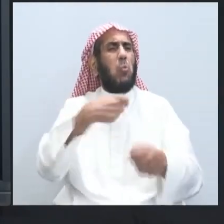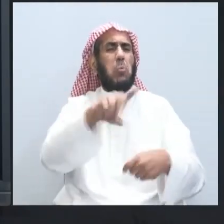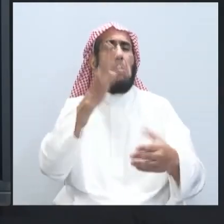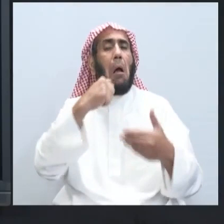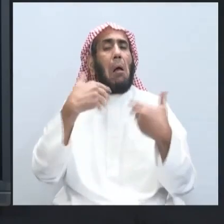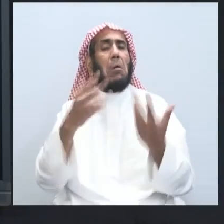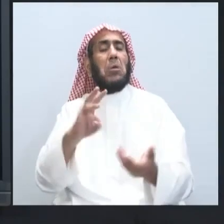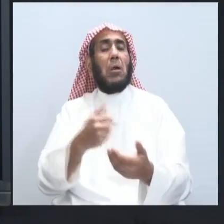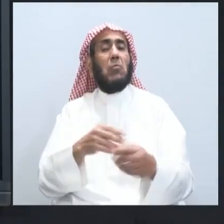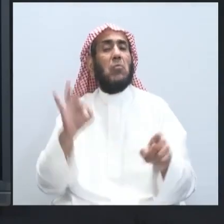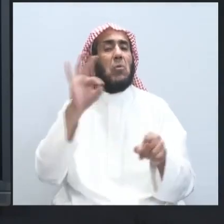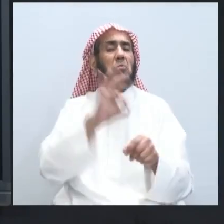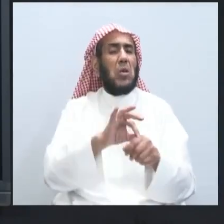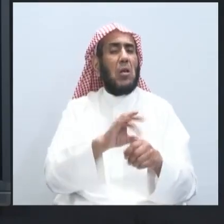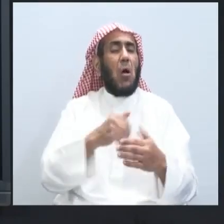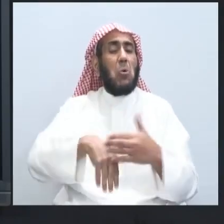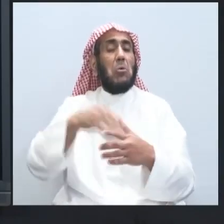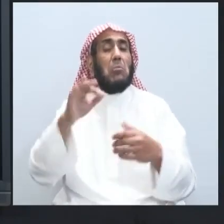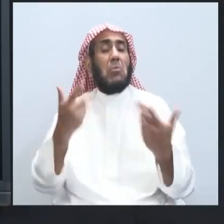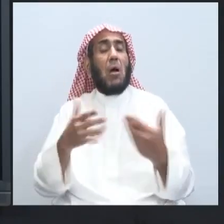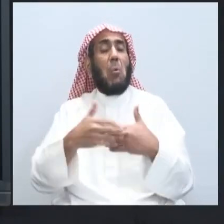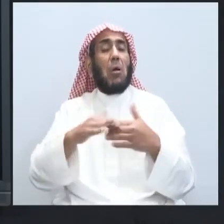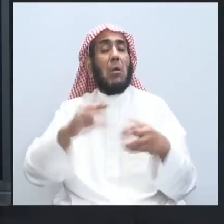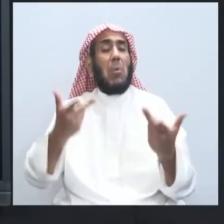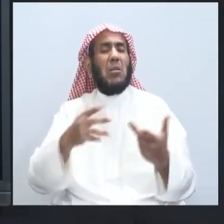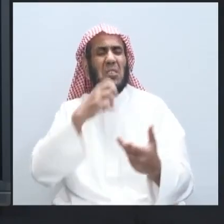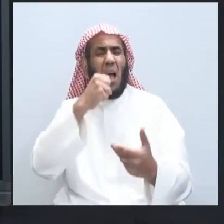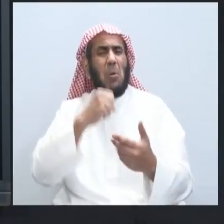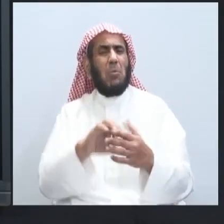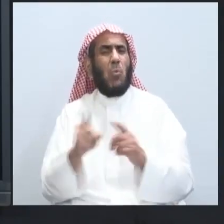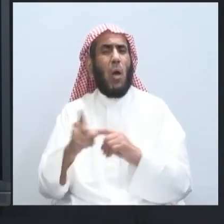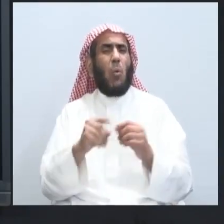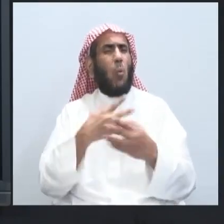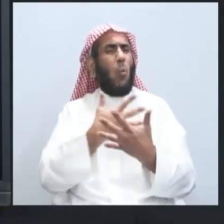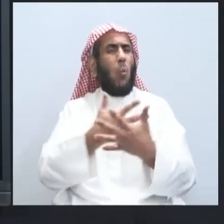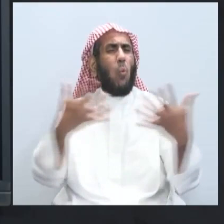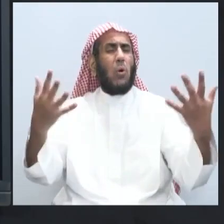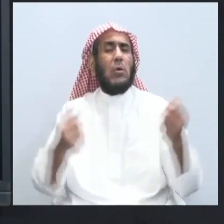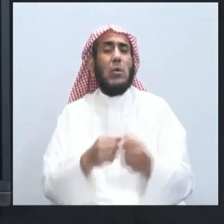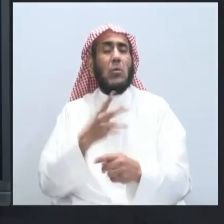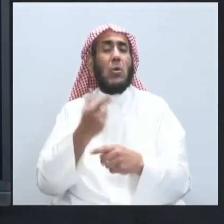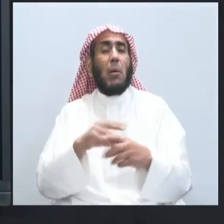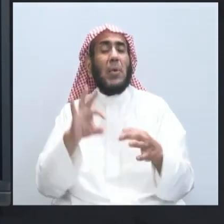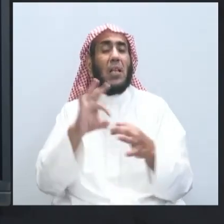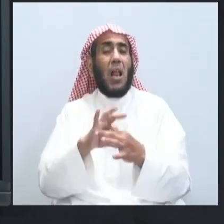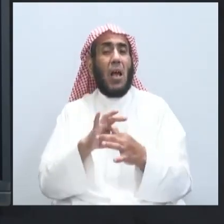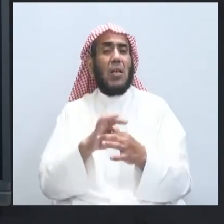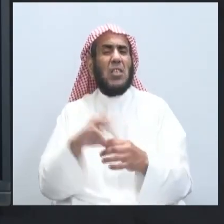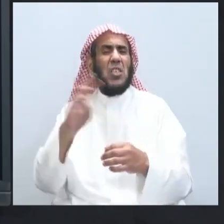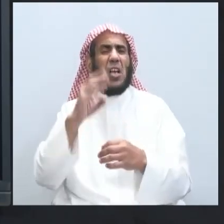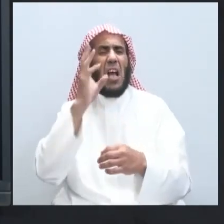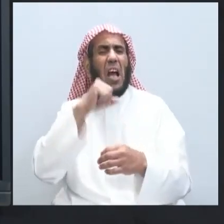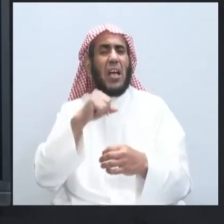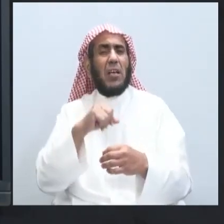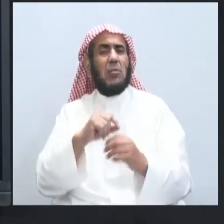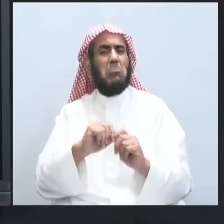يتعلق في التوصيل او في انتاج المنتجات او الخدمات ان هنالك ايضا قد يكون يتعلق بان الشركه غير